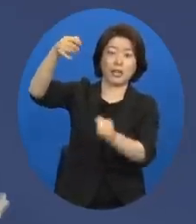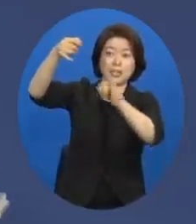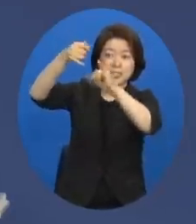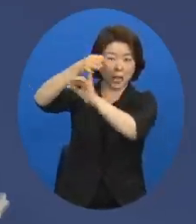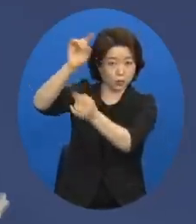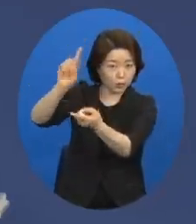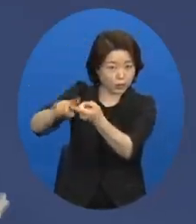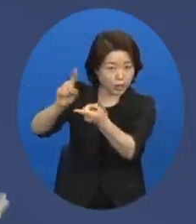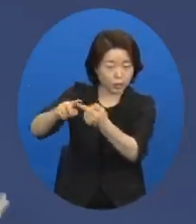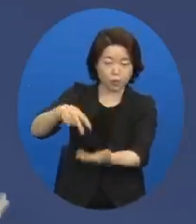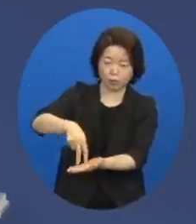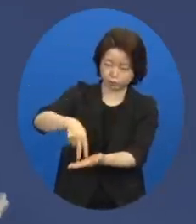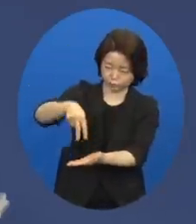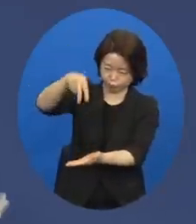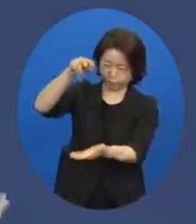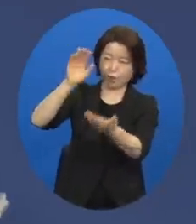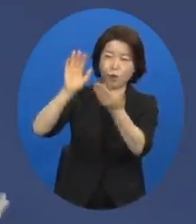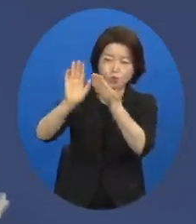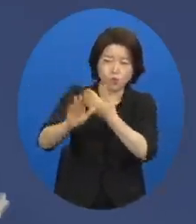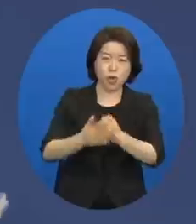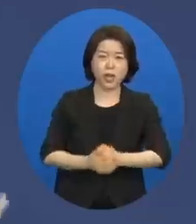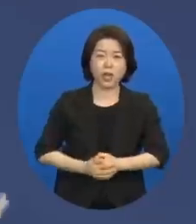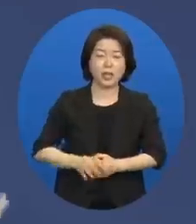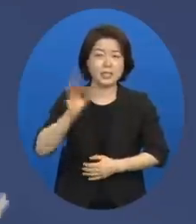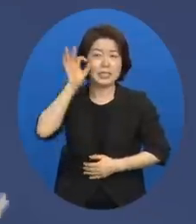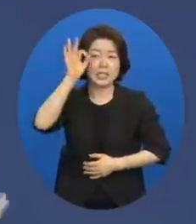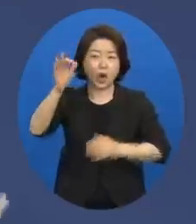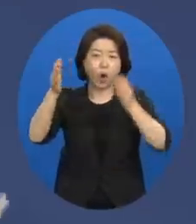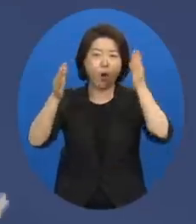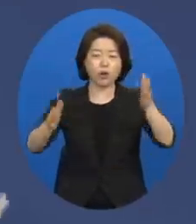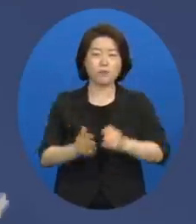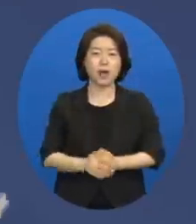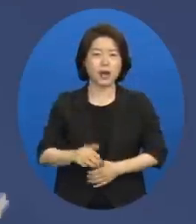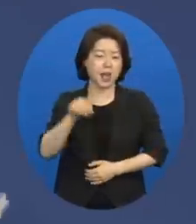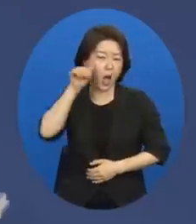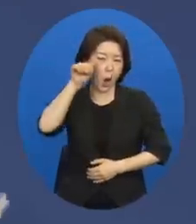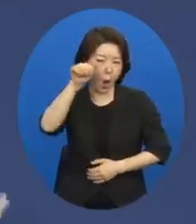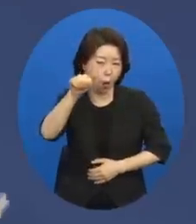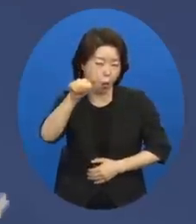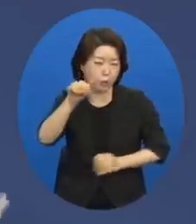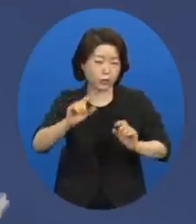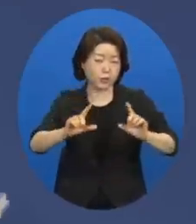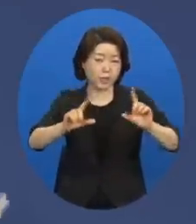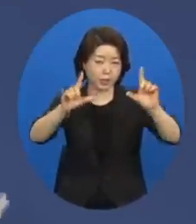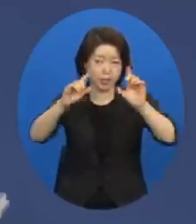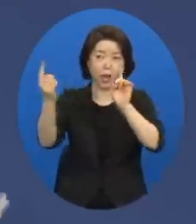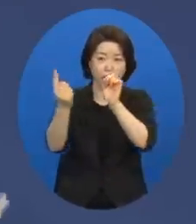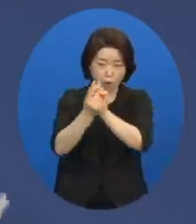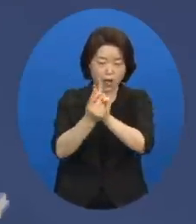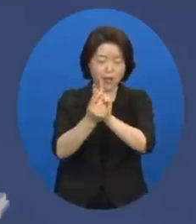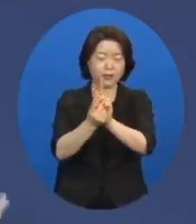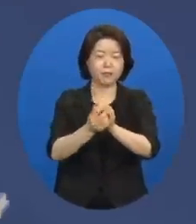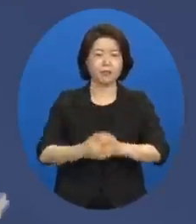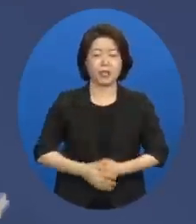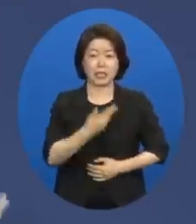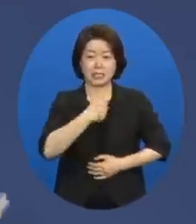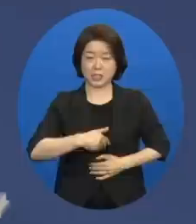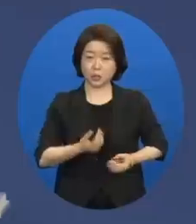대로 승천하신 후 열흘 만에 오순절 날이 이미 이름에 사도행전 2장 1절 이하에